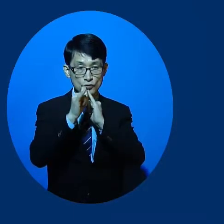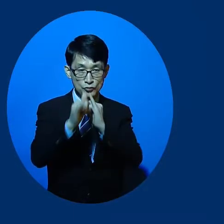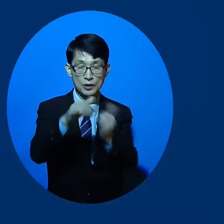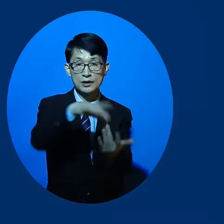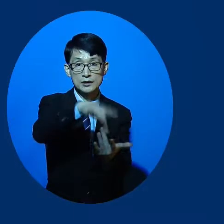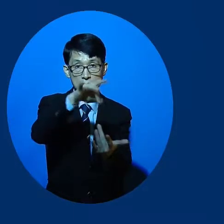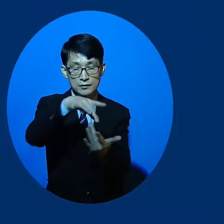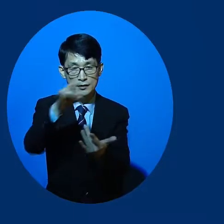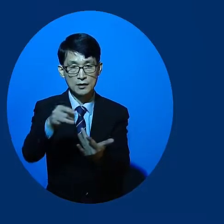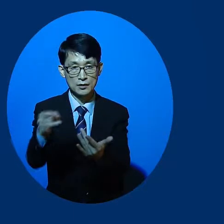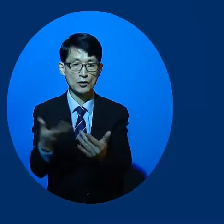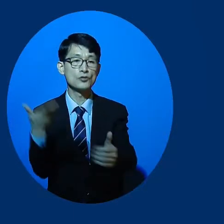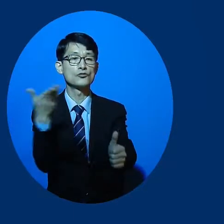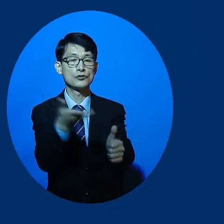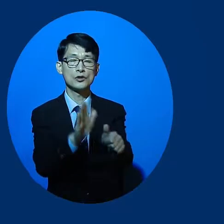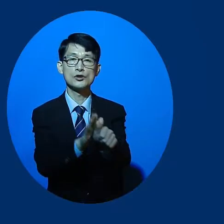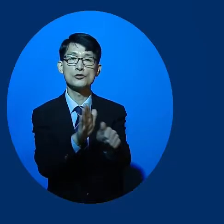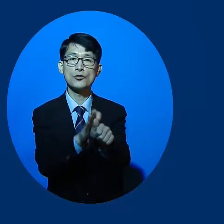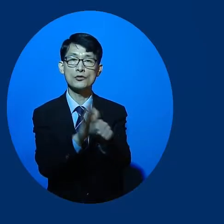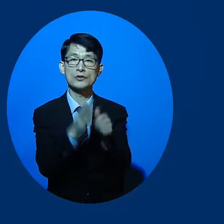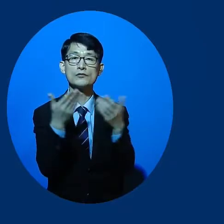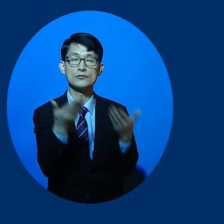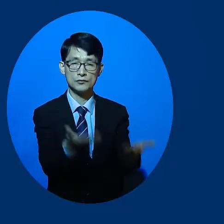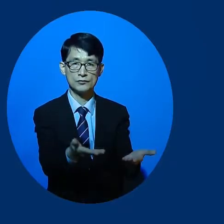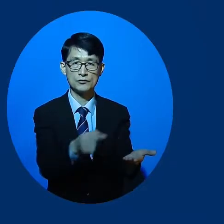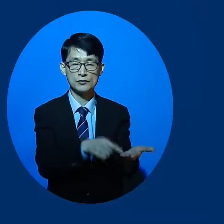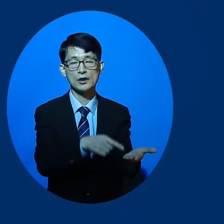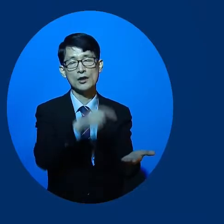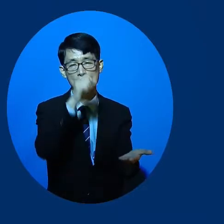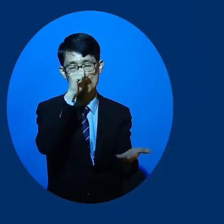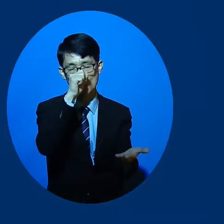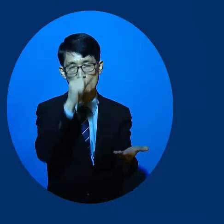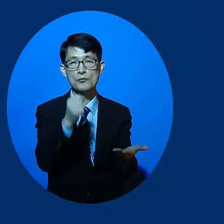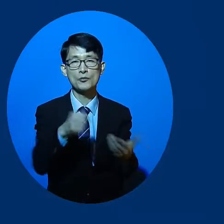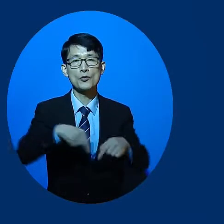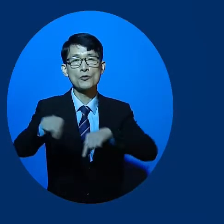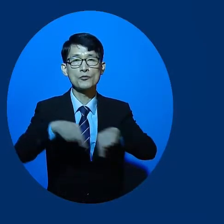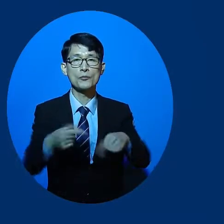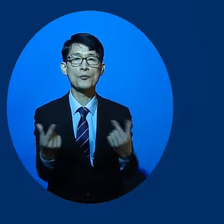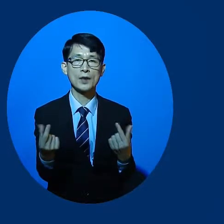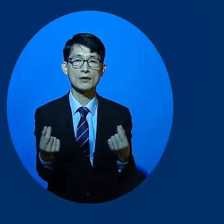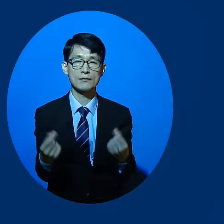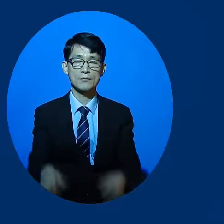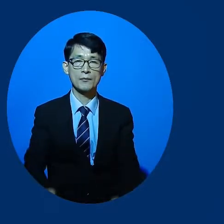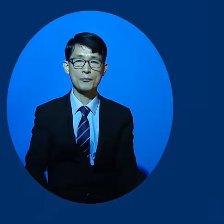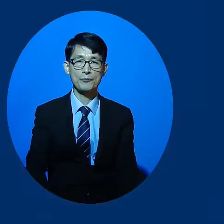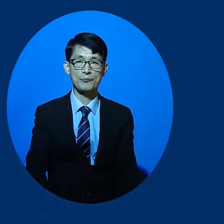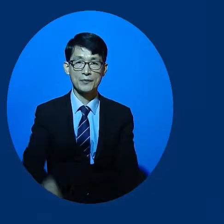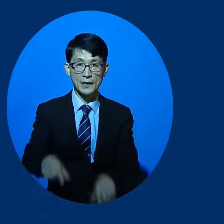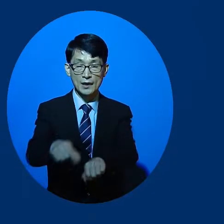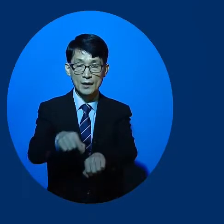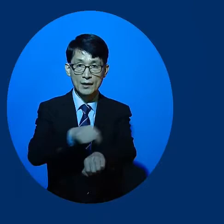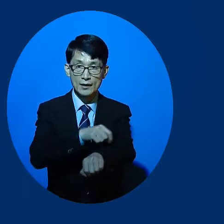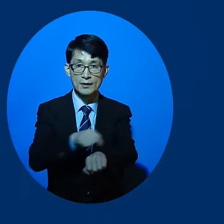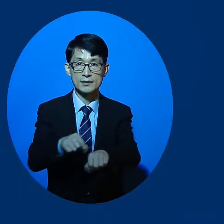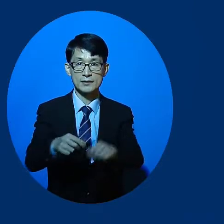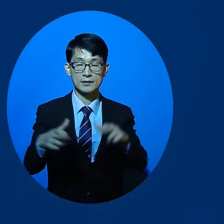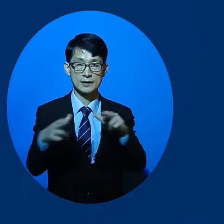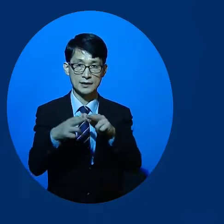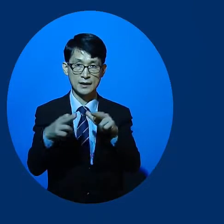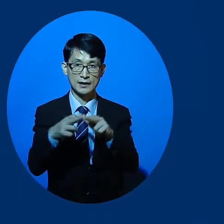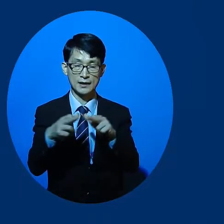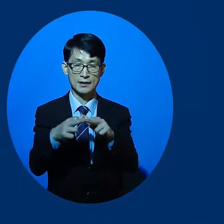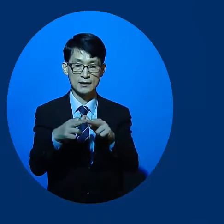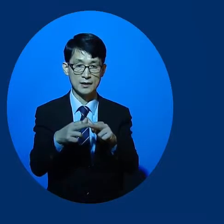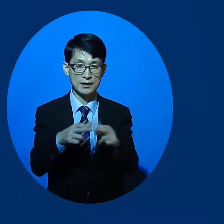지원금 등의 인센티브를 부여하는 것도 좋은 방안이 될 수 있을 것입니다. 셋째, 강원도는 장애인 생활체육 지도자의 양적 확대가